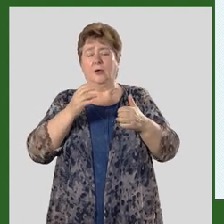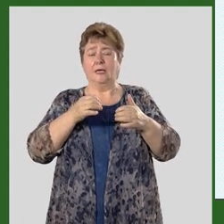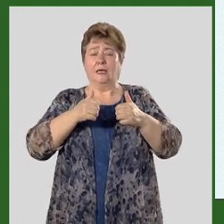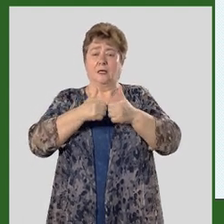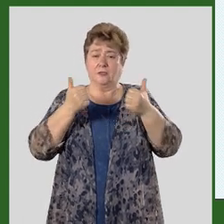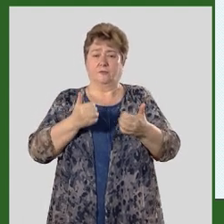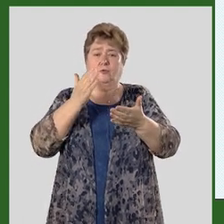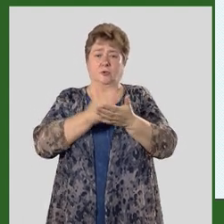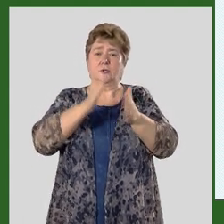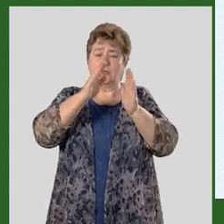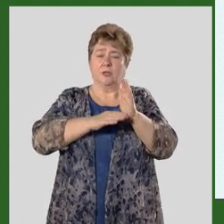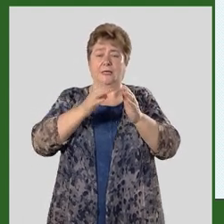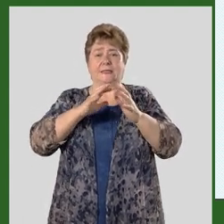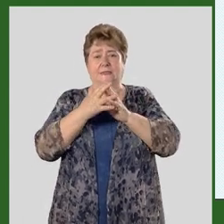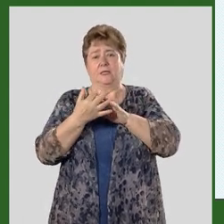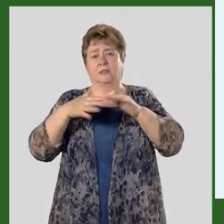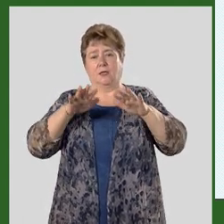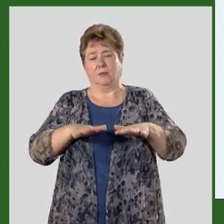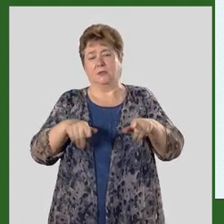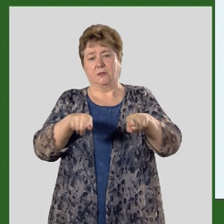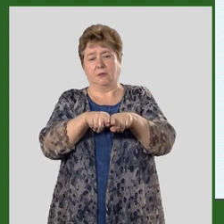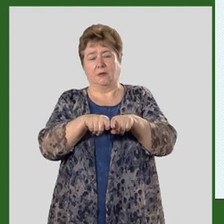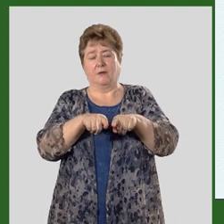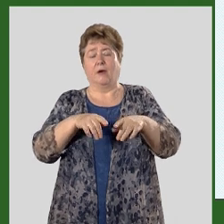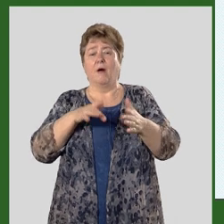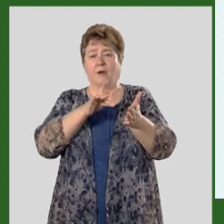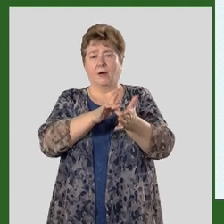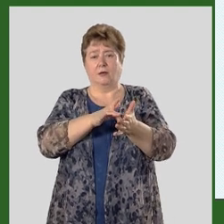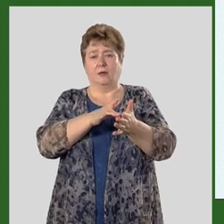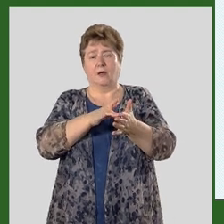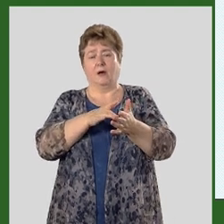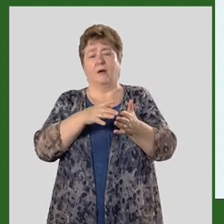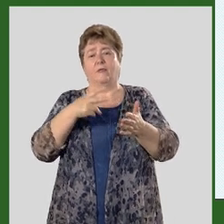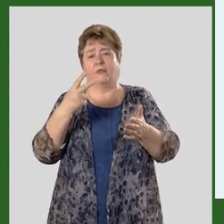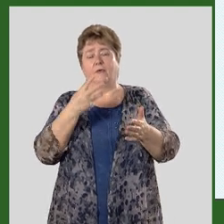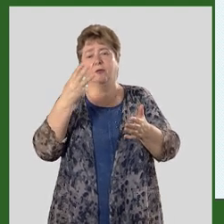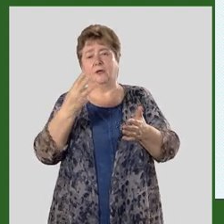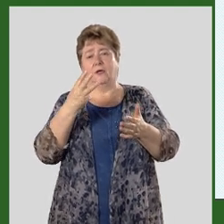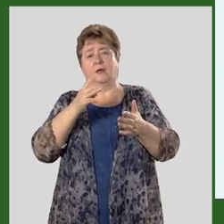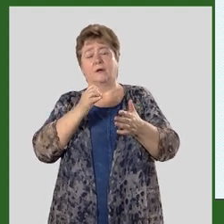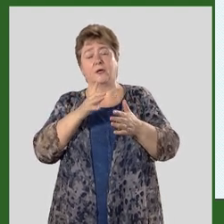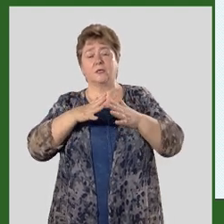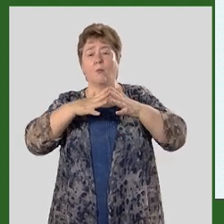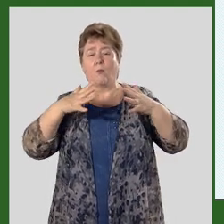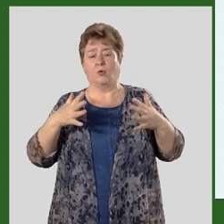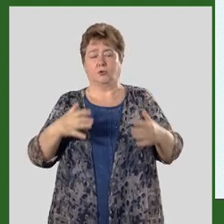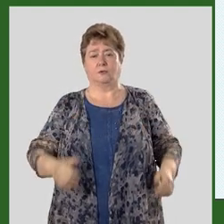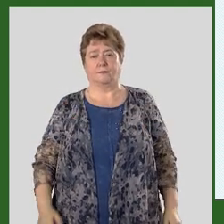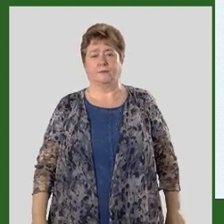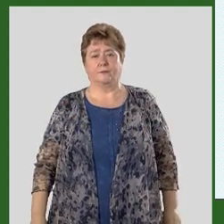низкое, особенно в сельской местности. В городах же в 2-3 раза выше.